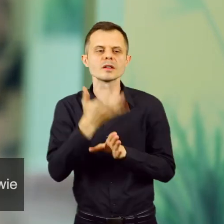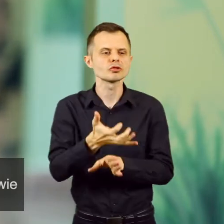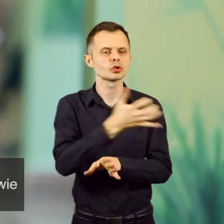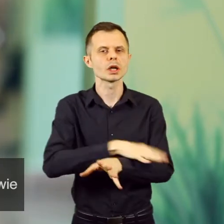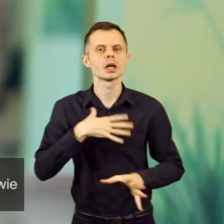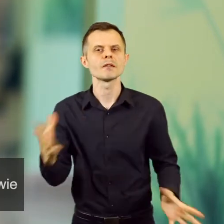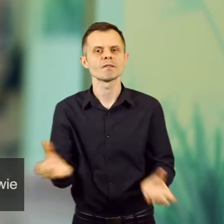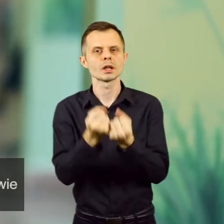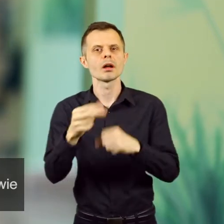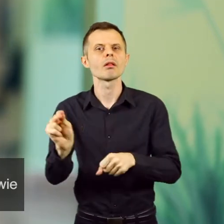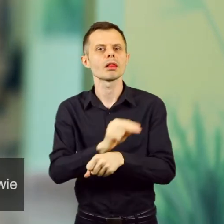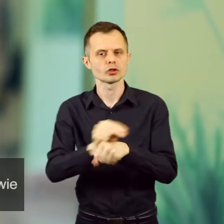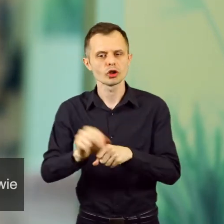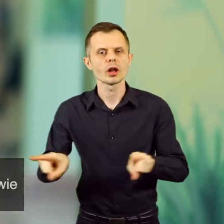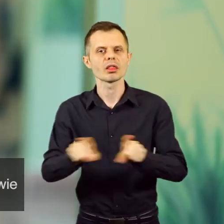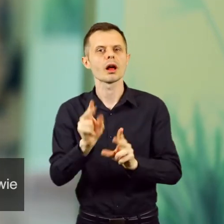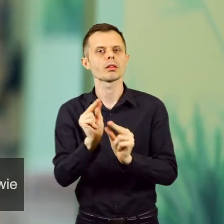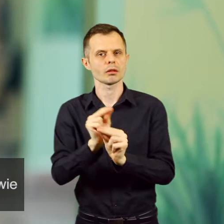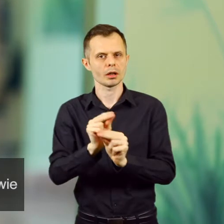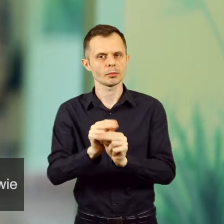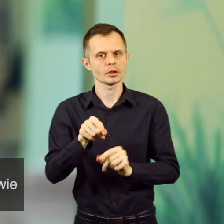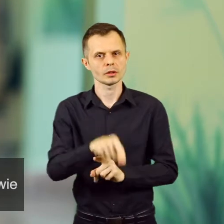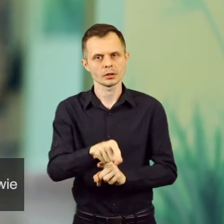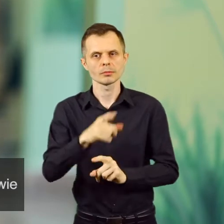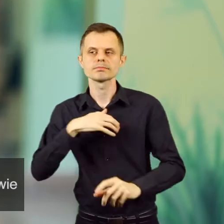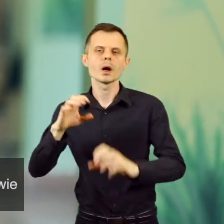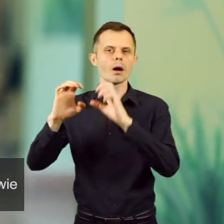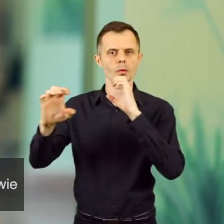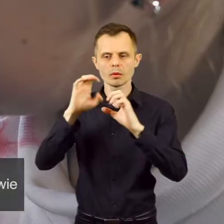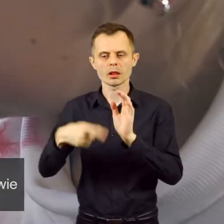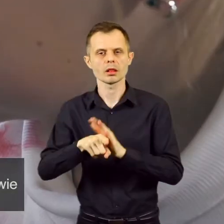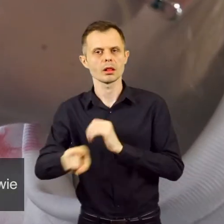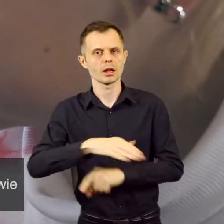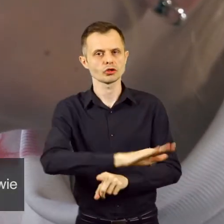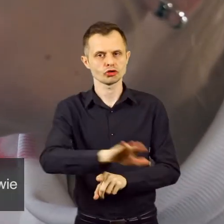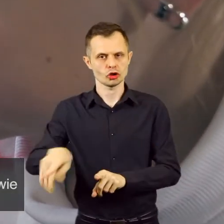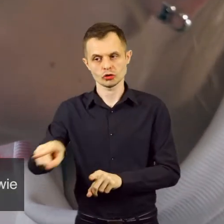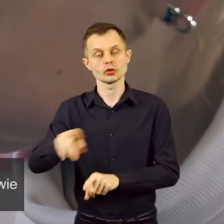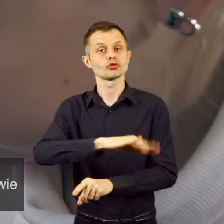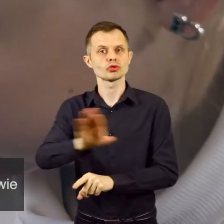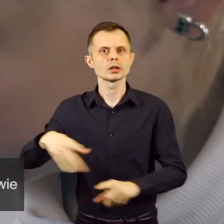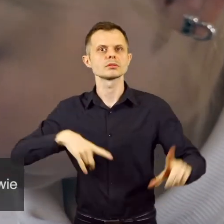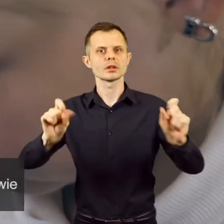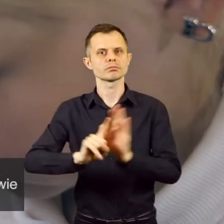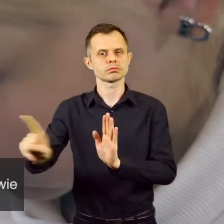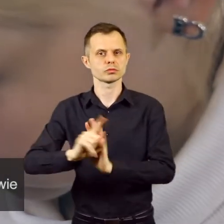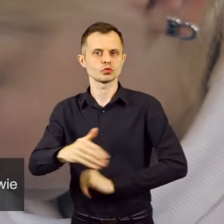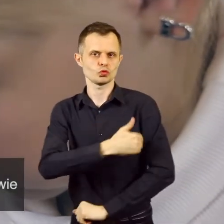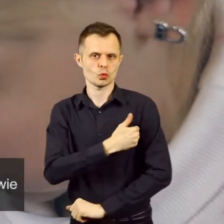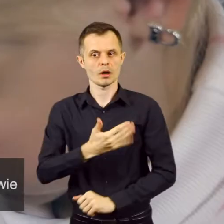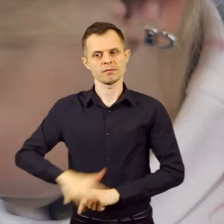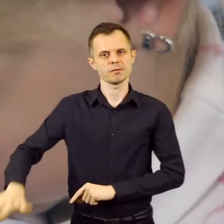wykrywania, leczenia oraz terapii procesu komunikatywnego u dzieci rozpoczynających naukę szkolną w